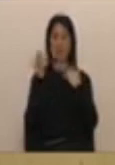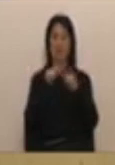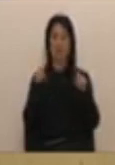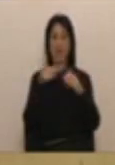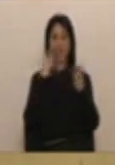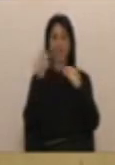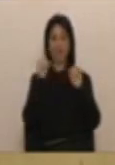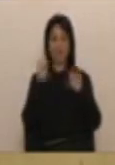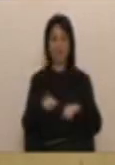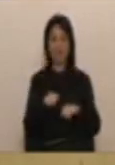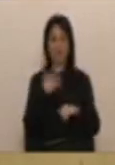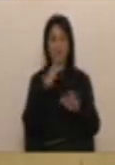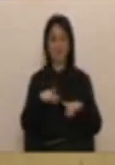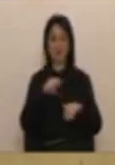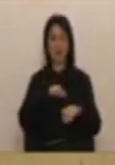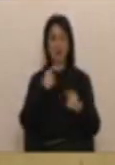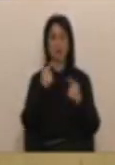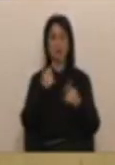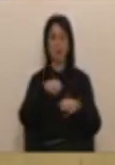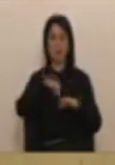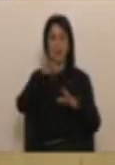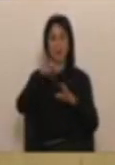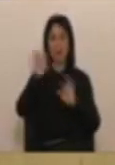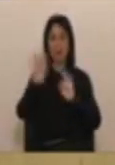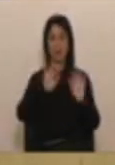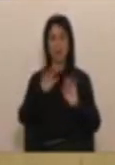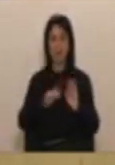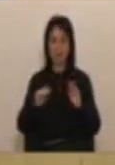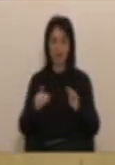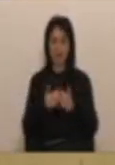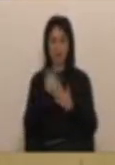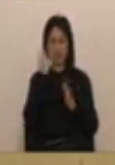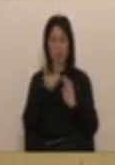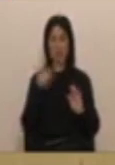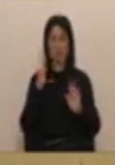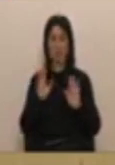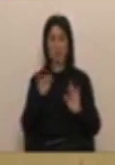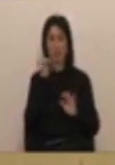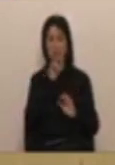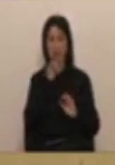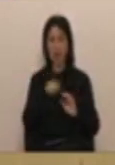შეძლონ საკრებულოს თანამდებობის პირების არჩევის პროცესი და თავიდან ავიცილოთ